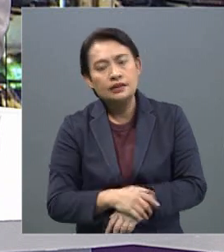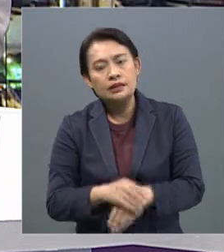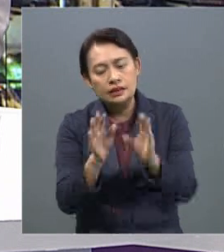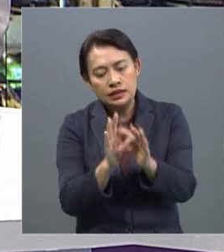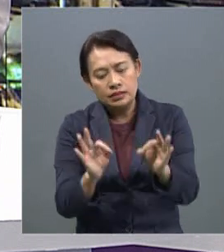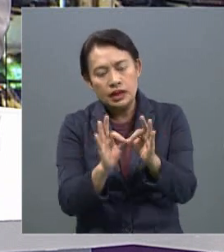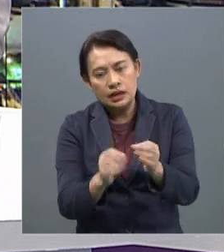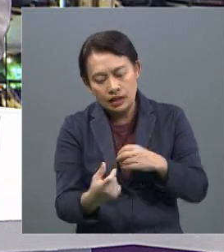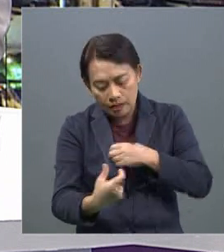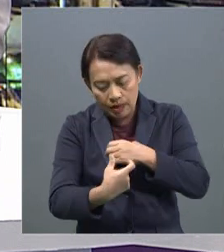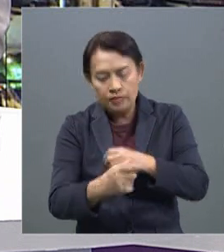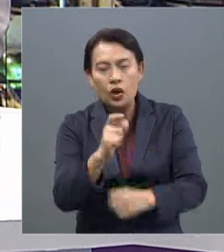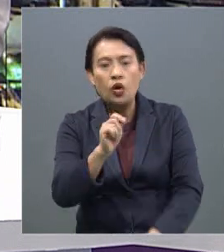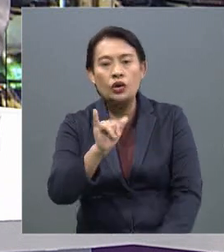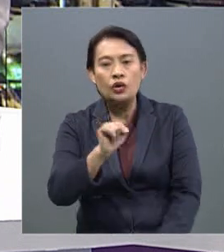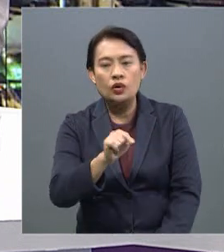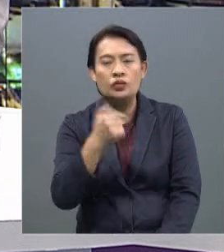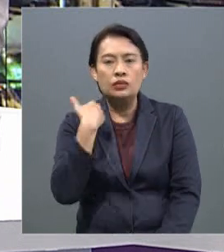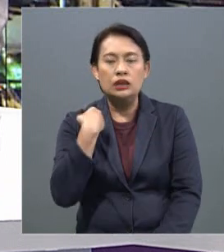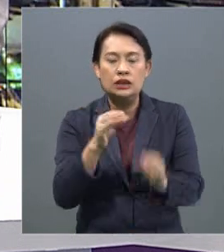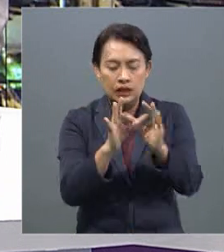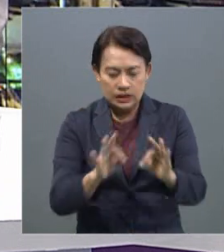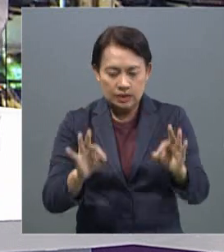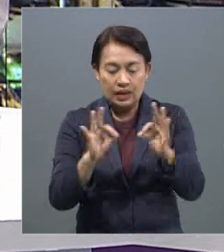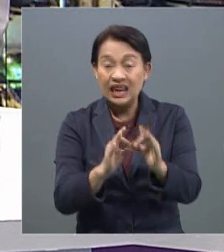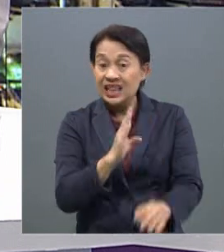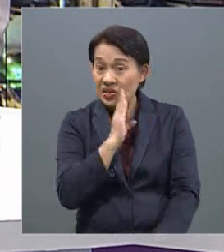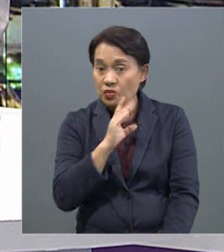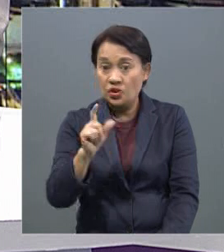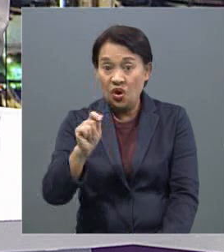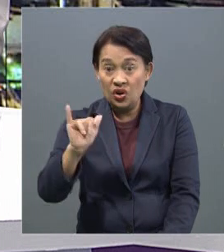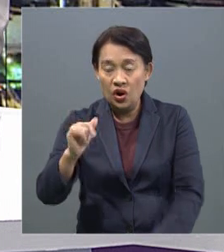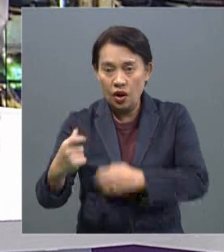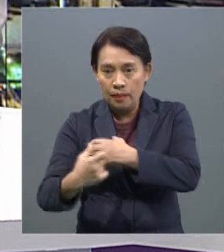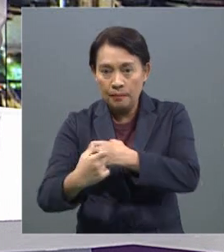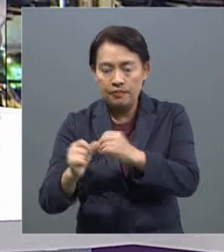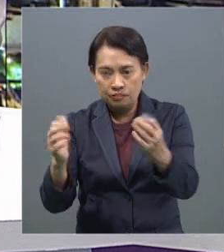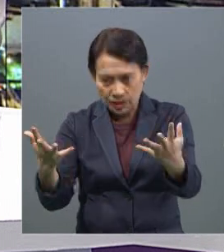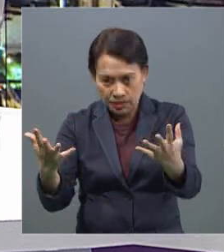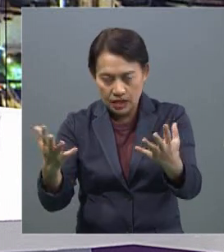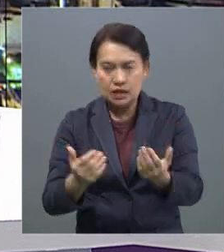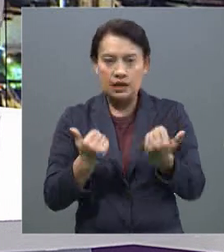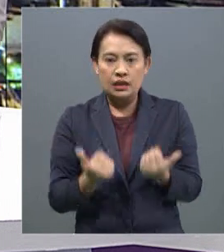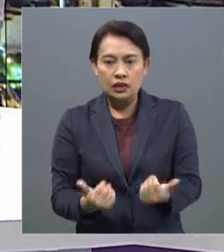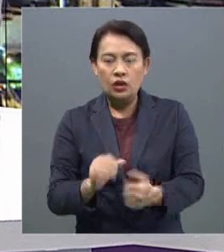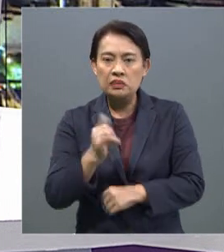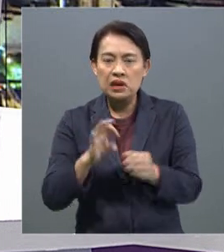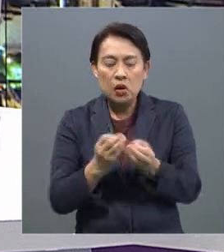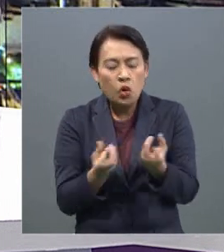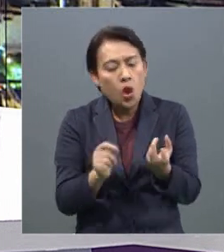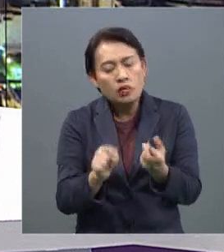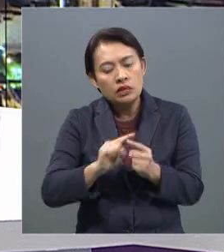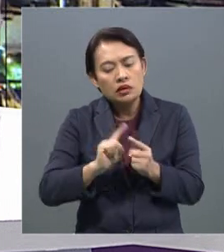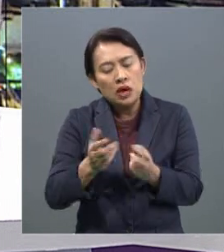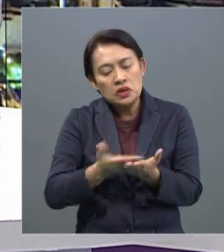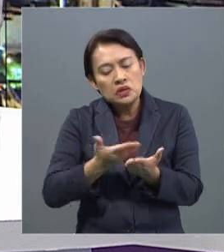อได้เนี่ยมันเป็นสิ่งที่สำคัญแต่ถ้าไม่มีอยแพคเกจอะไรต่างๆเนี่ยบางครั้งตอนเนี้ยของมันหาซื้อง่ายอ